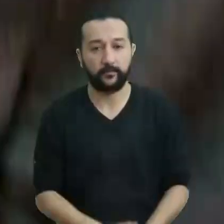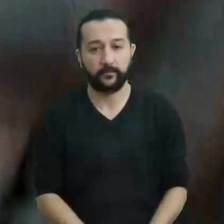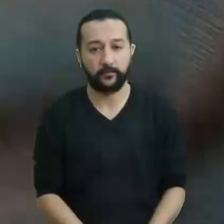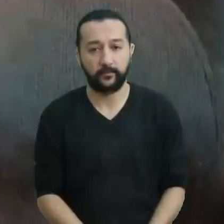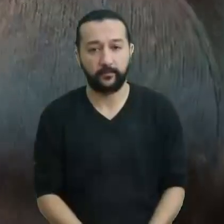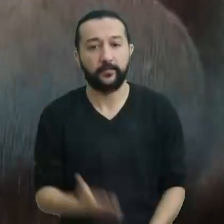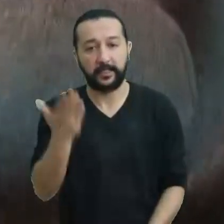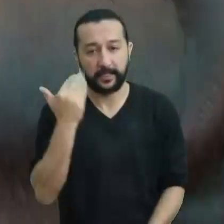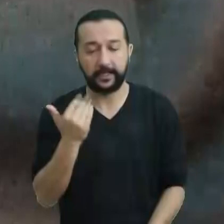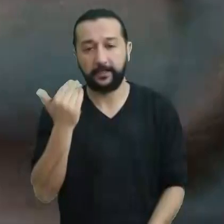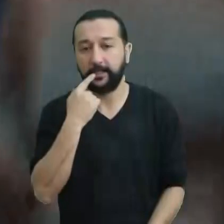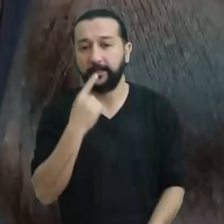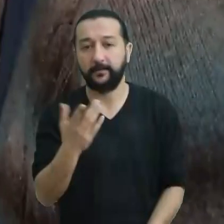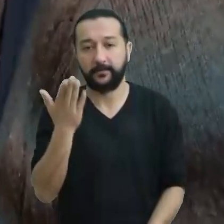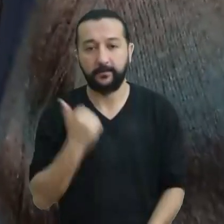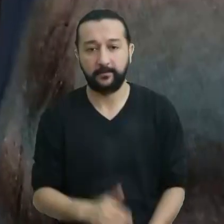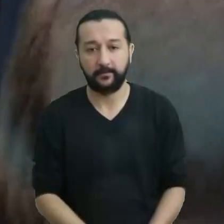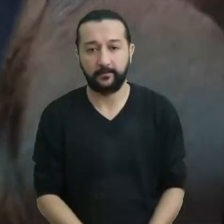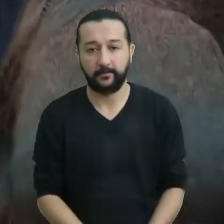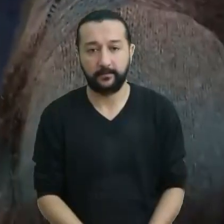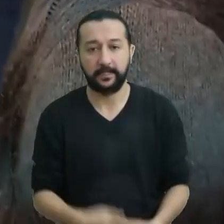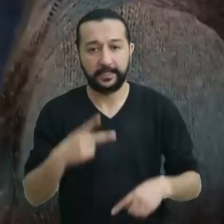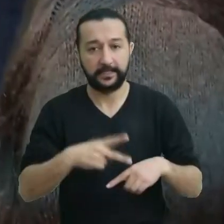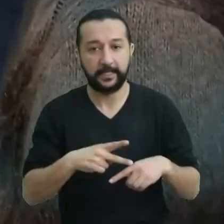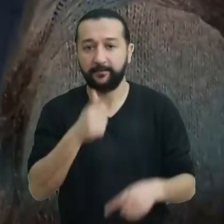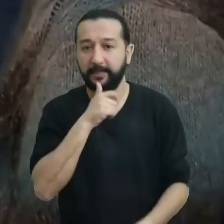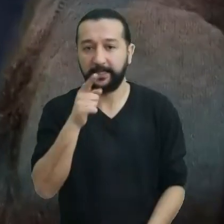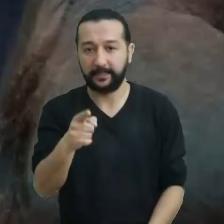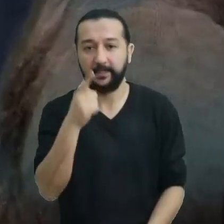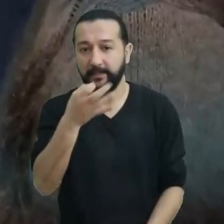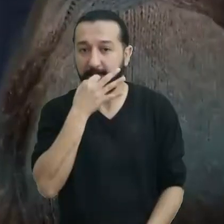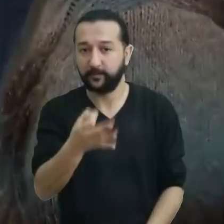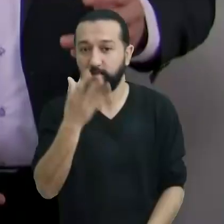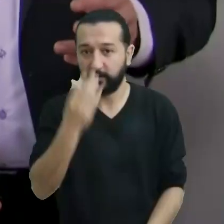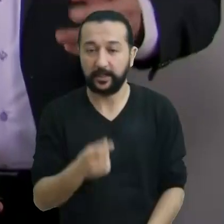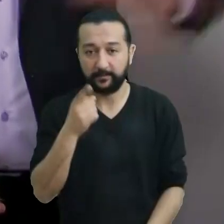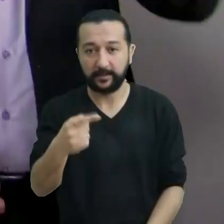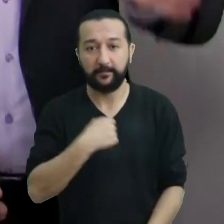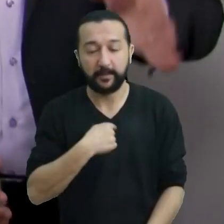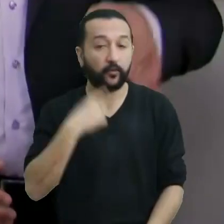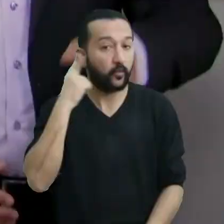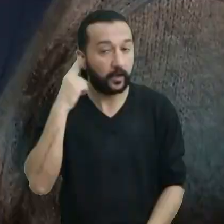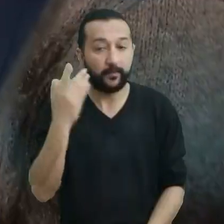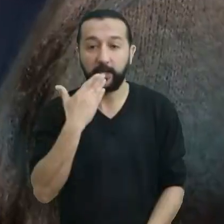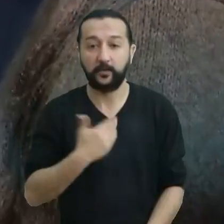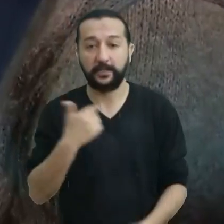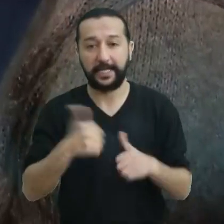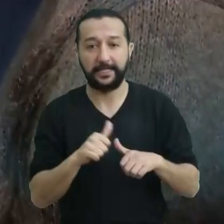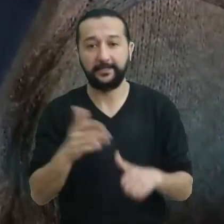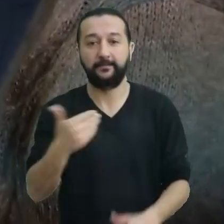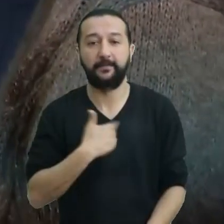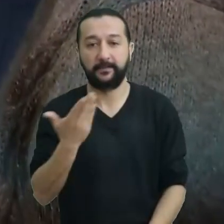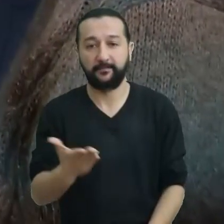Meryem'den önce Sarp uzattı kulağını. Zarp Bey, müsaade eder misiniz? Benim kulağıma söyleyecek. Eşi